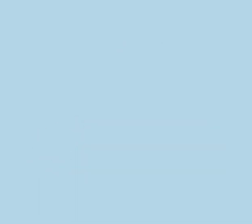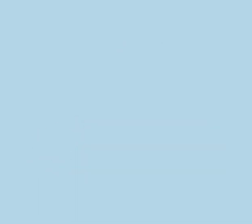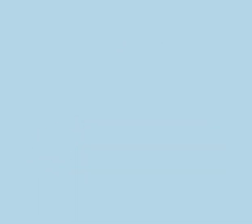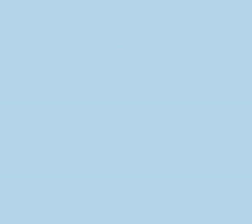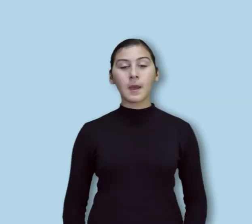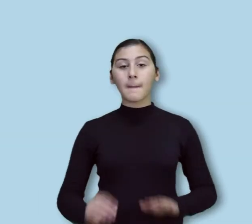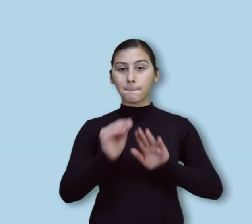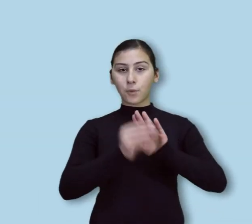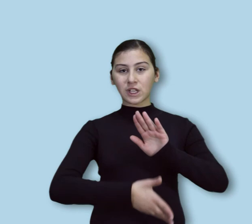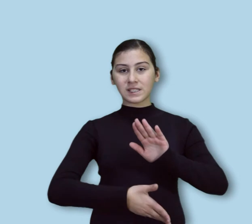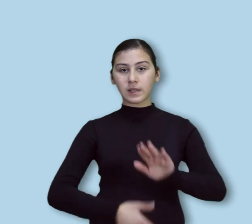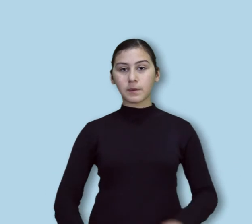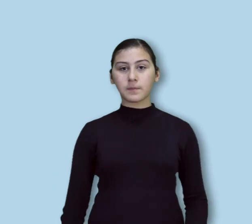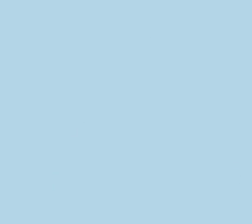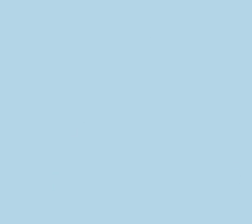ბოტასები,